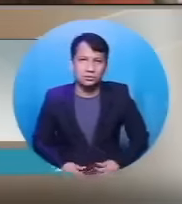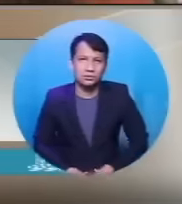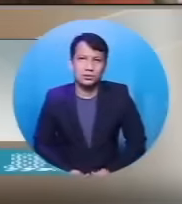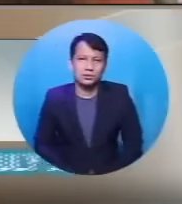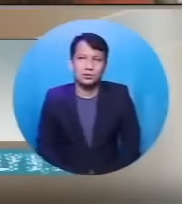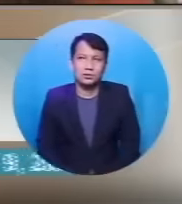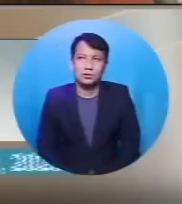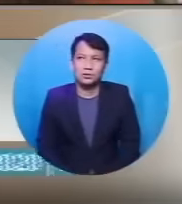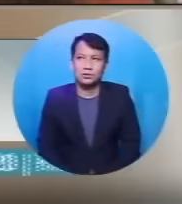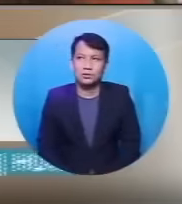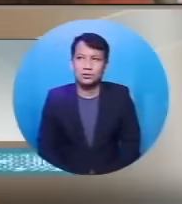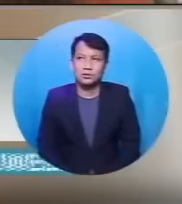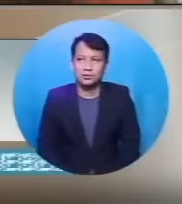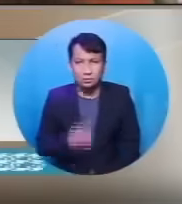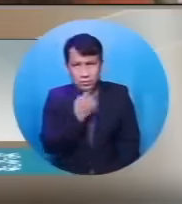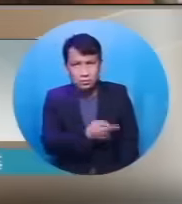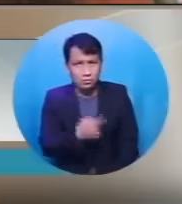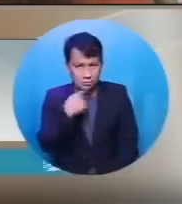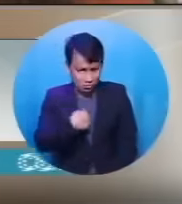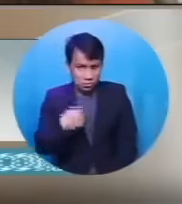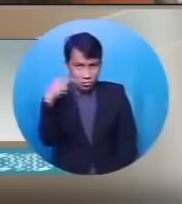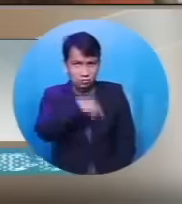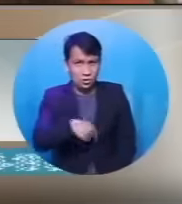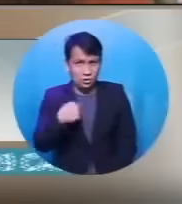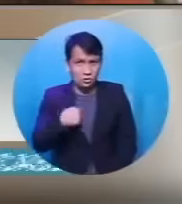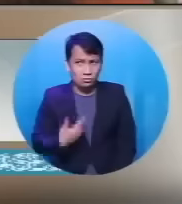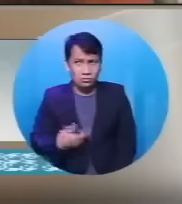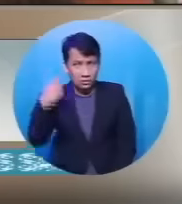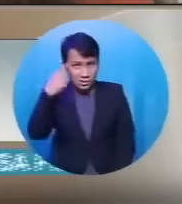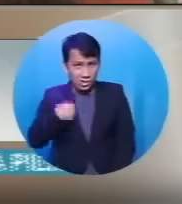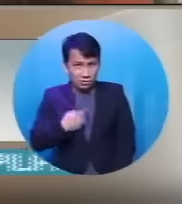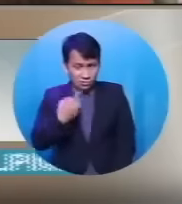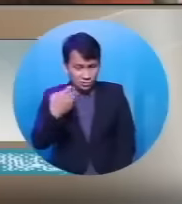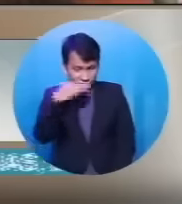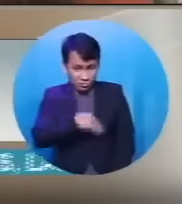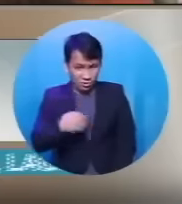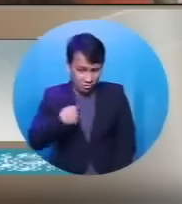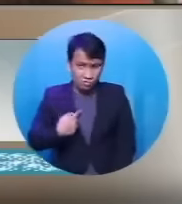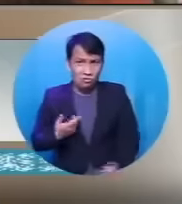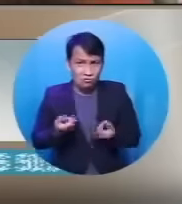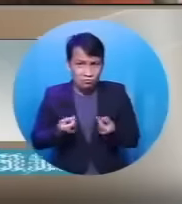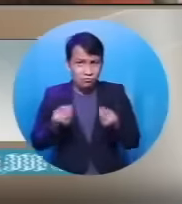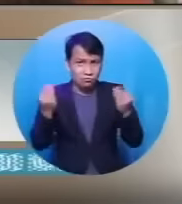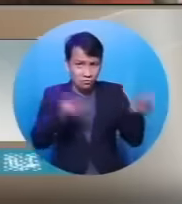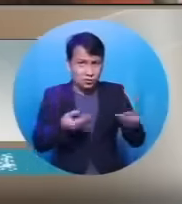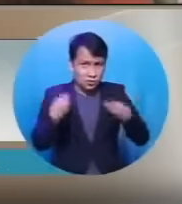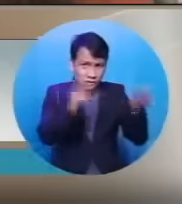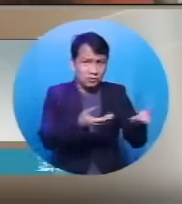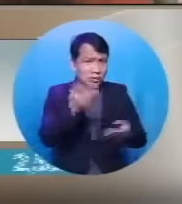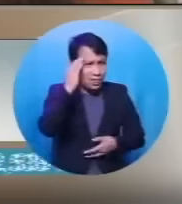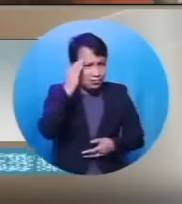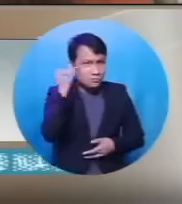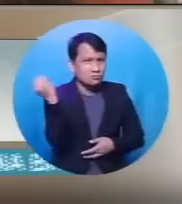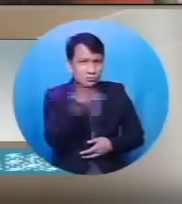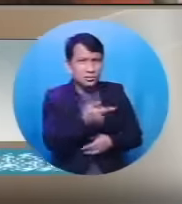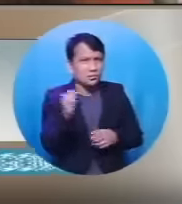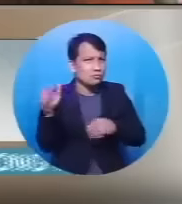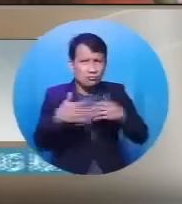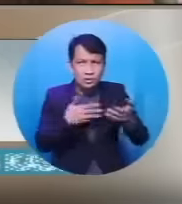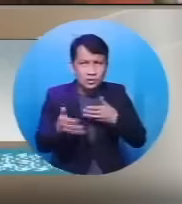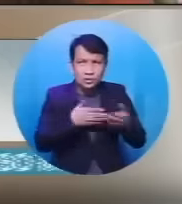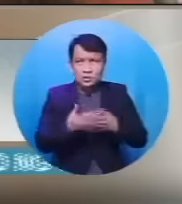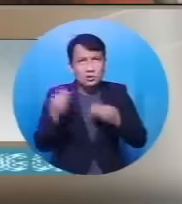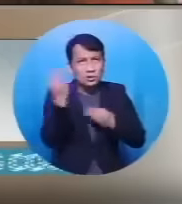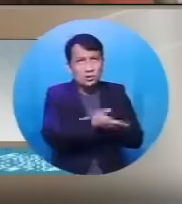tapos git yung sasabihin mo na sinungaling ako anong tingin mo saakin sinungaling Ginawa ko naman lahat sayo ' ba alam mo yan kahit ano pang